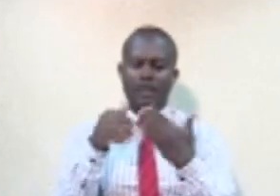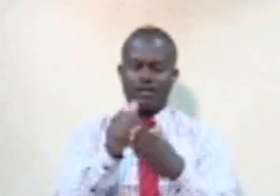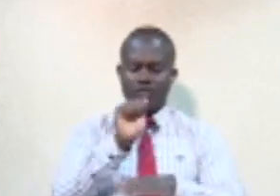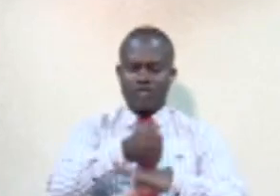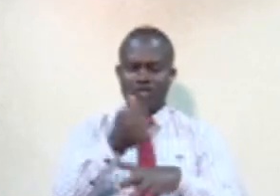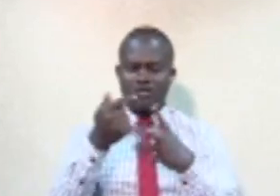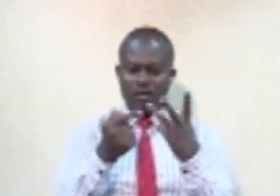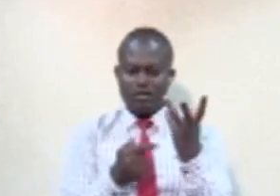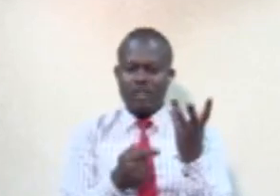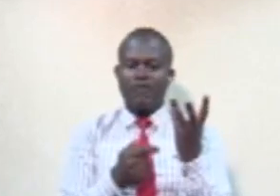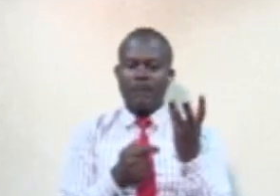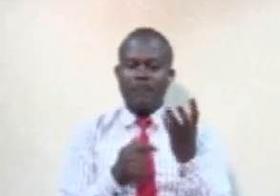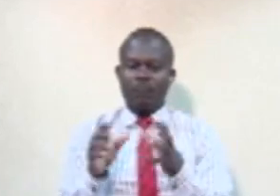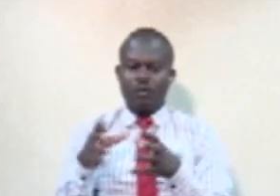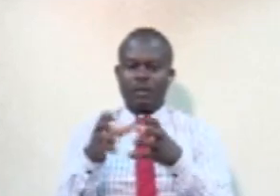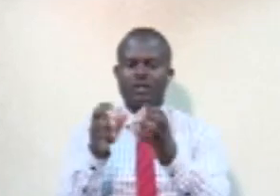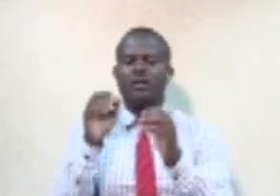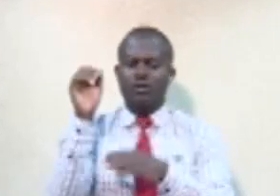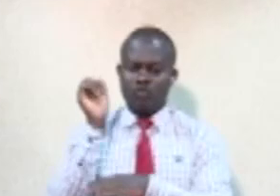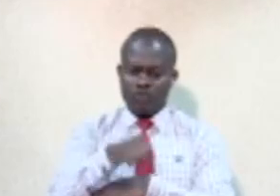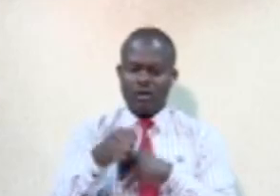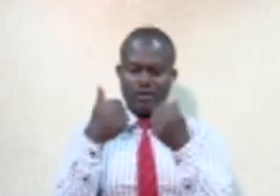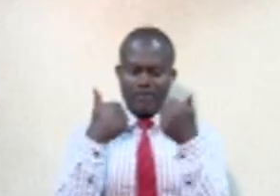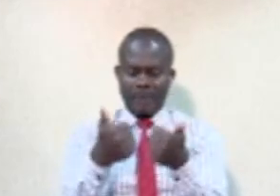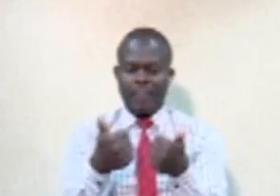ikintu cyitwa mobile shop bashobora kurutaho kunoga